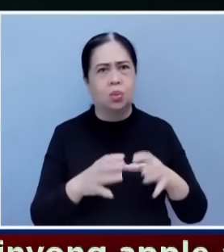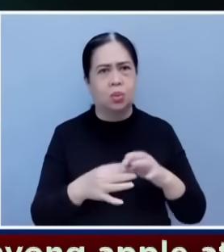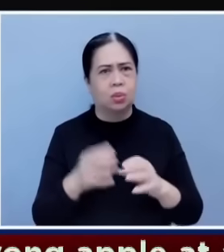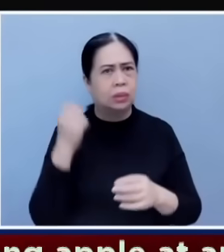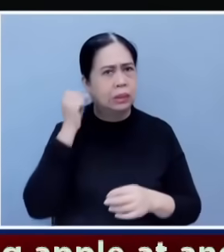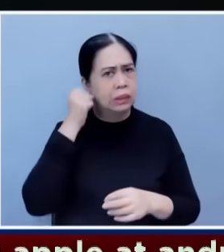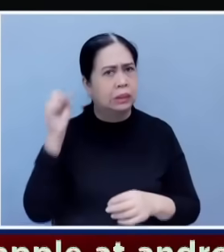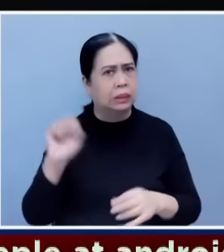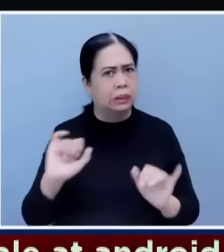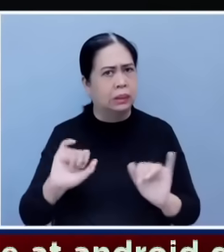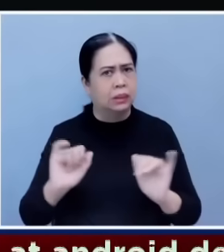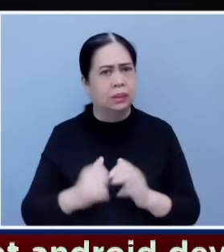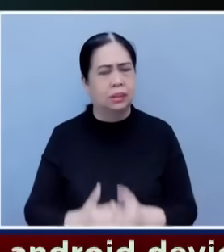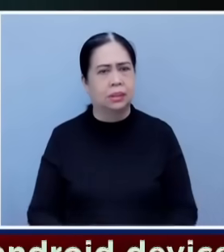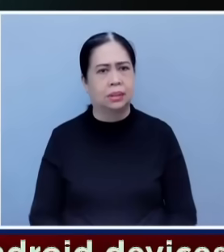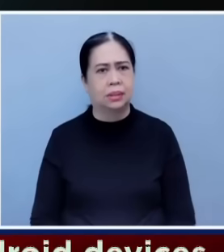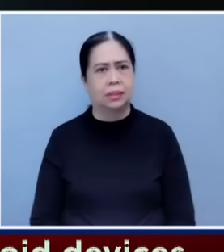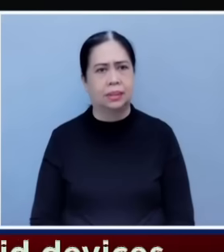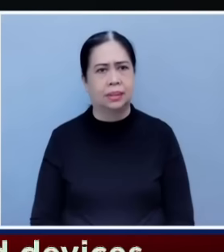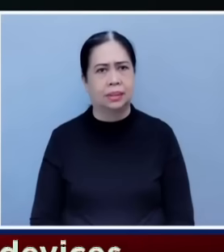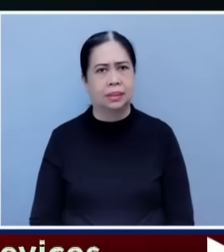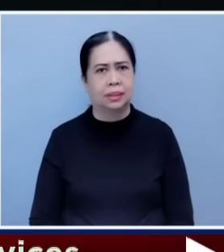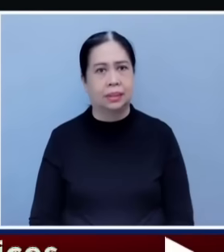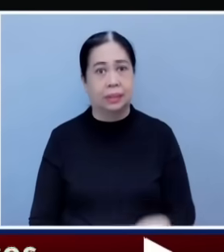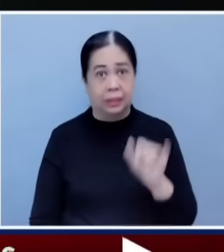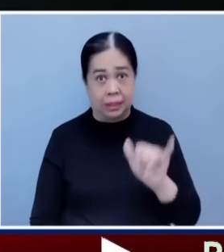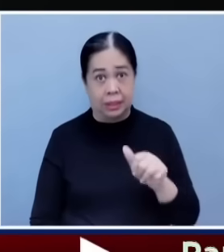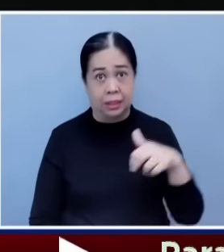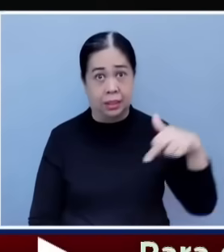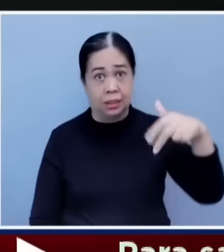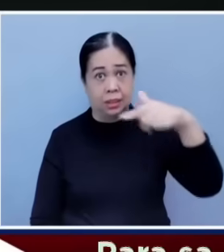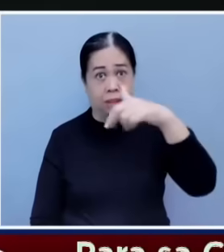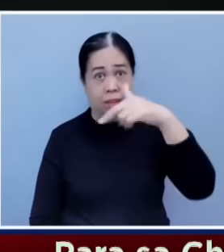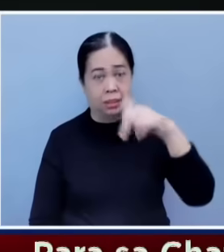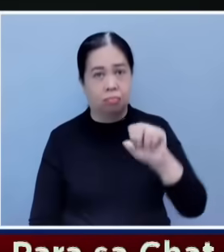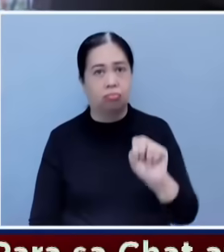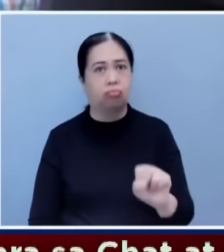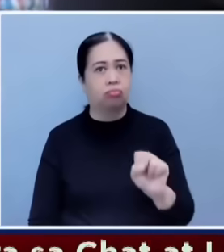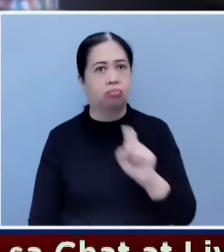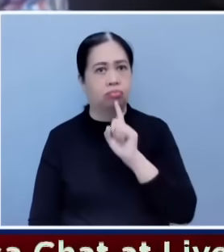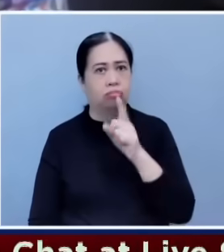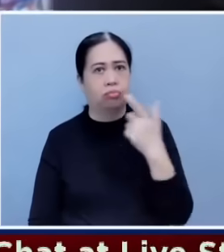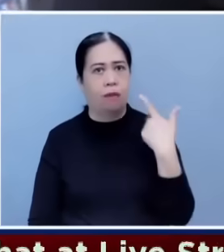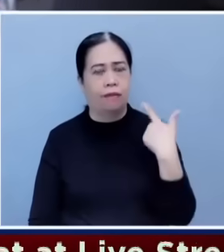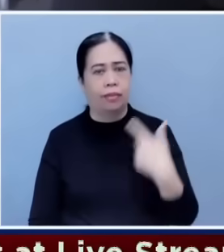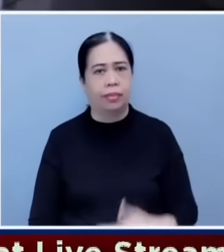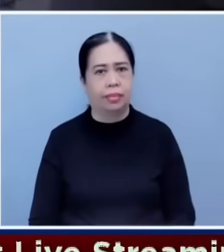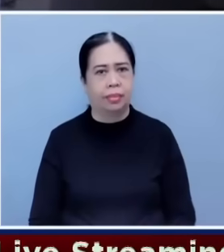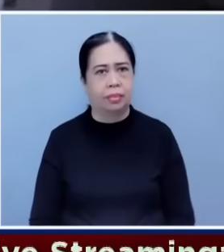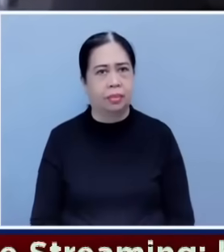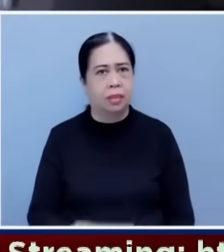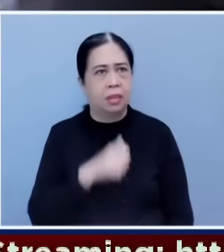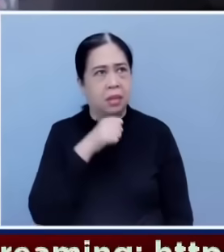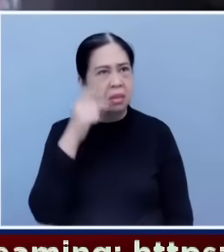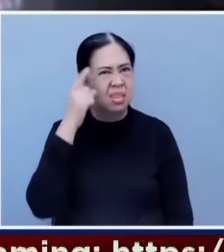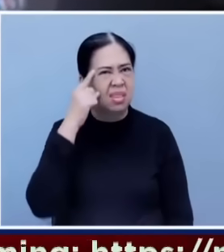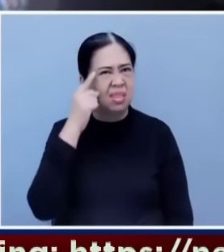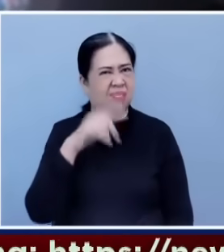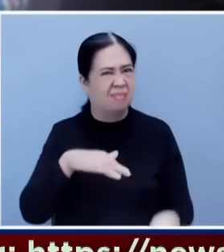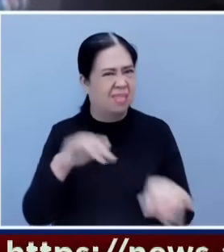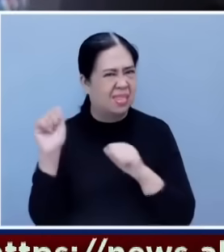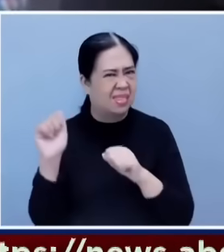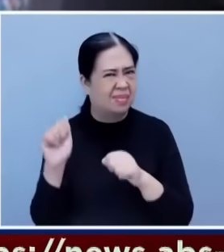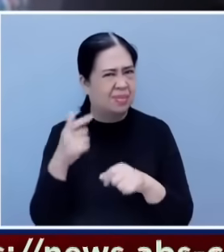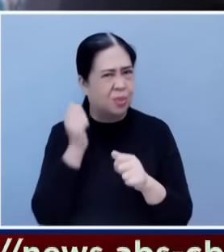kadena. Yung dahagdanan diyan pataas. Opo, ayan ho. Hindi ba kayo nag-isip na umalis na dito dahil lagi